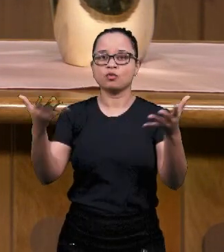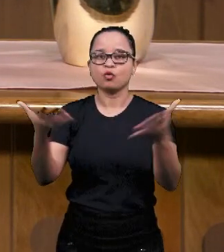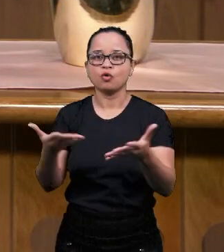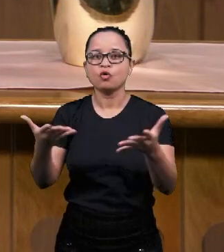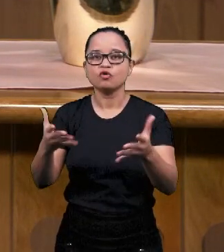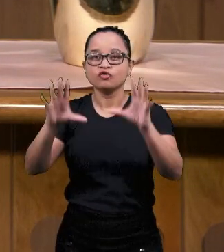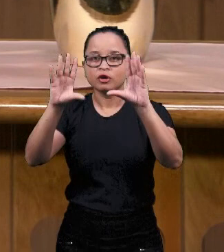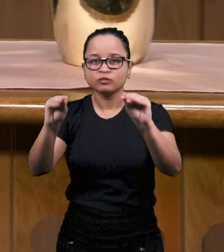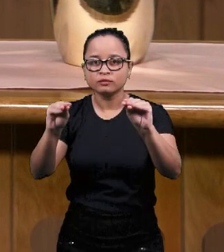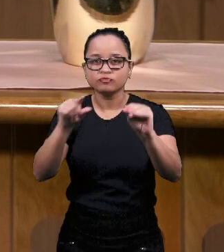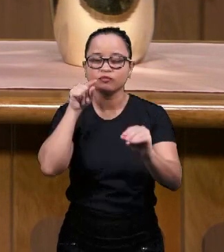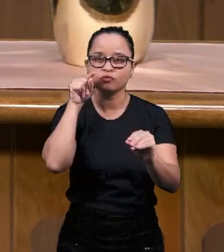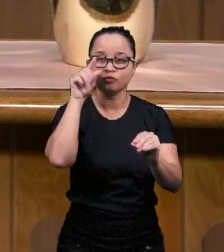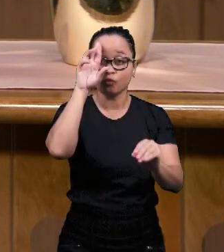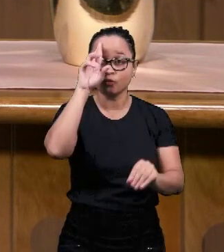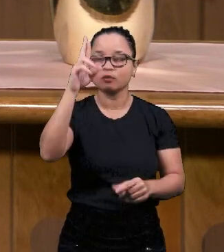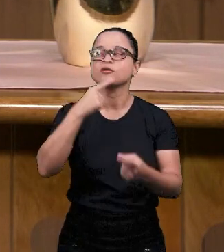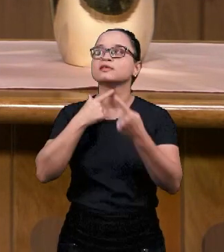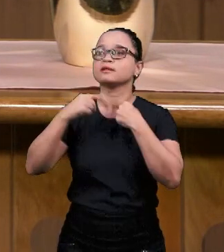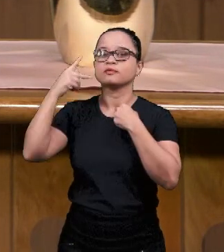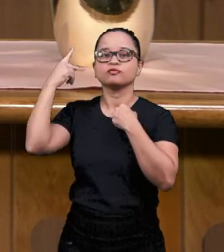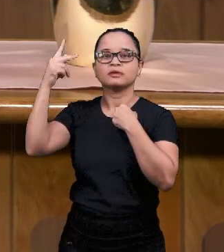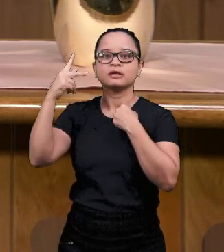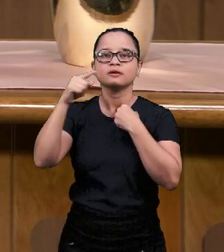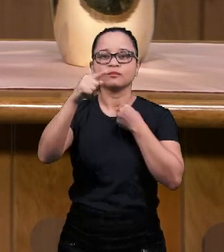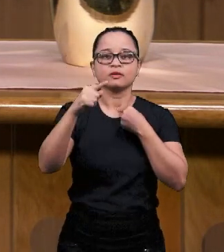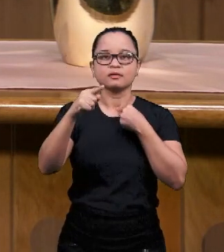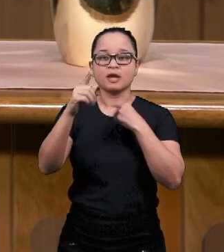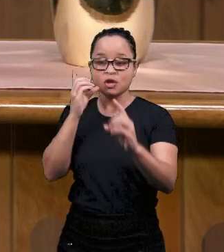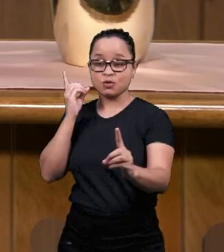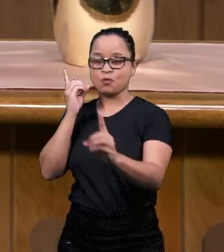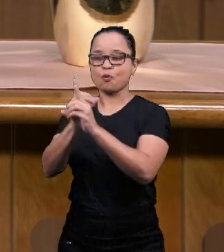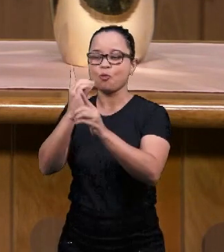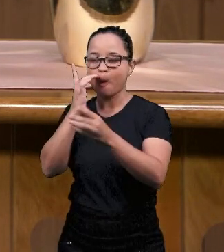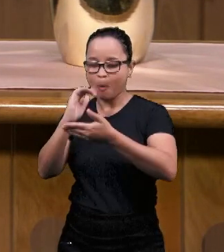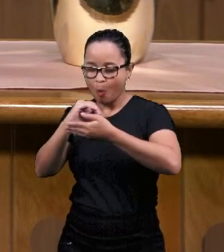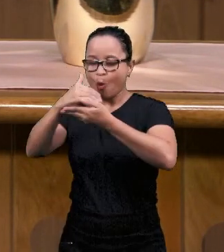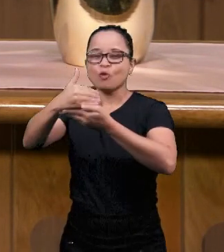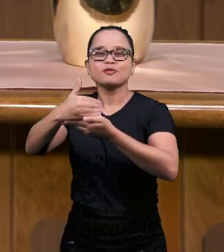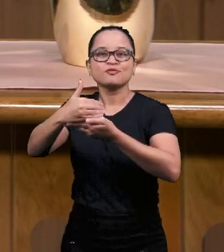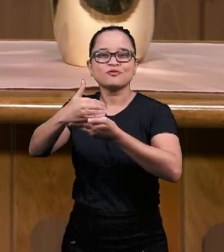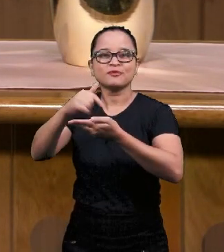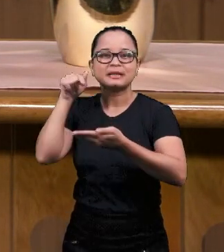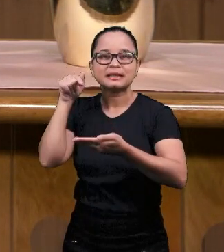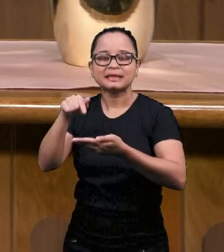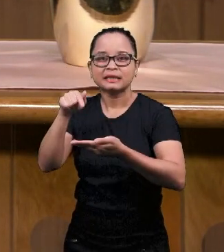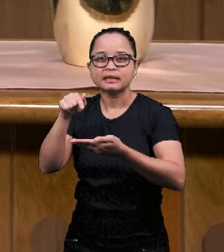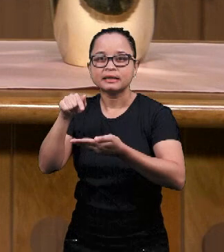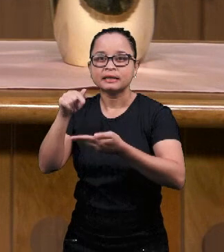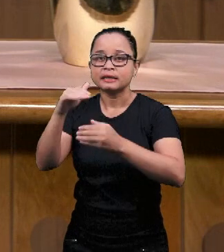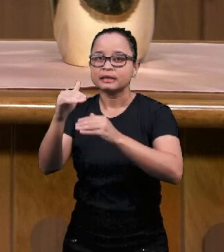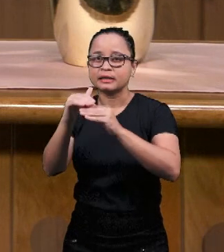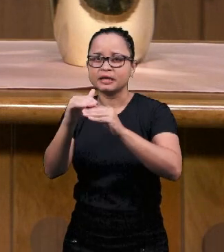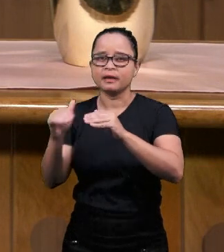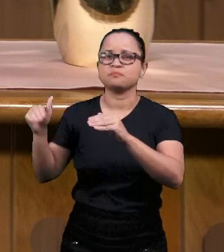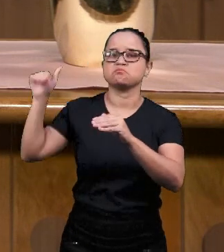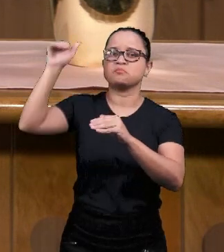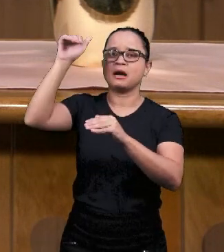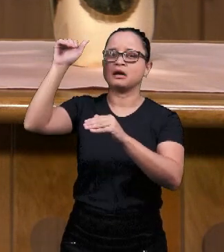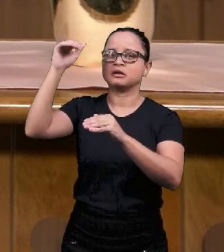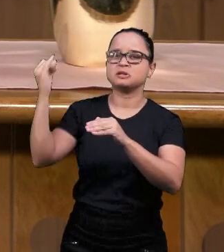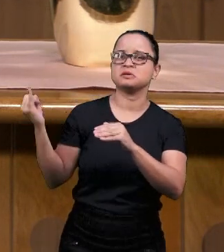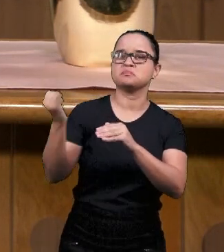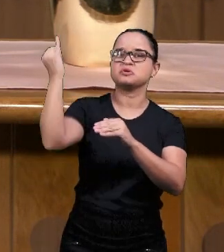сетями, столько информации передается, этим вечером Господь хочет, чтобы ты обнаружил для себя сокровище. И